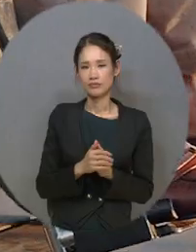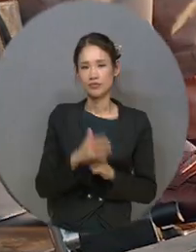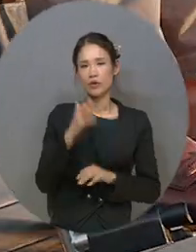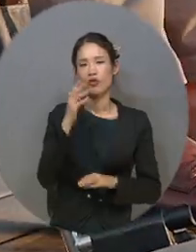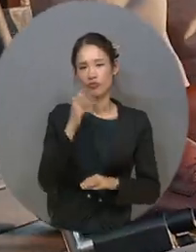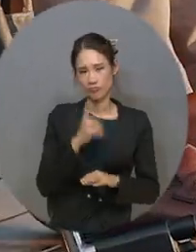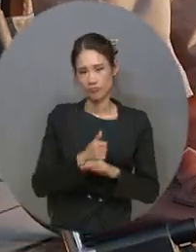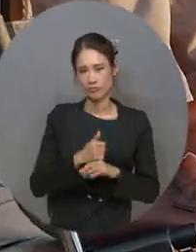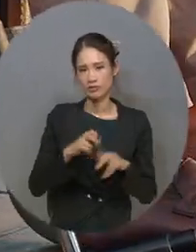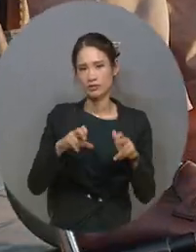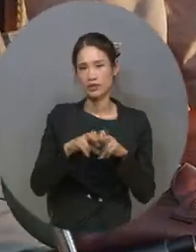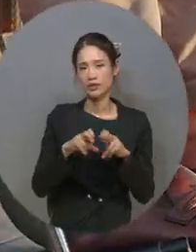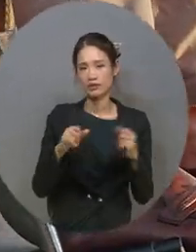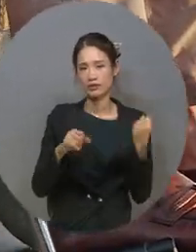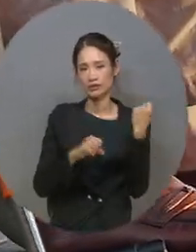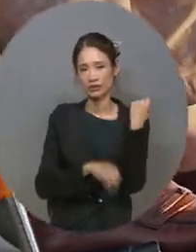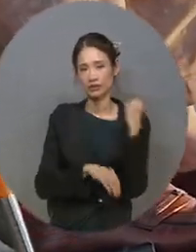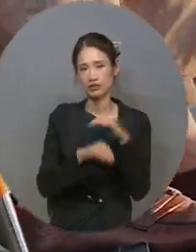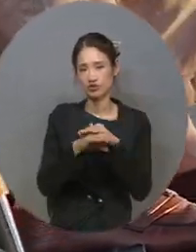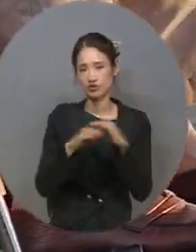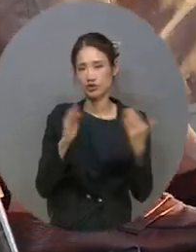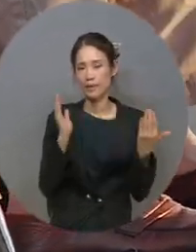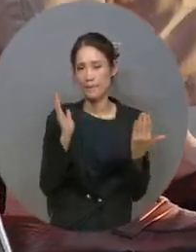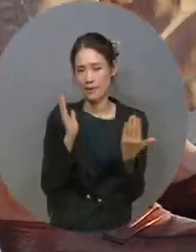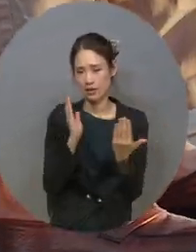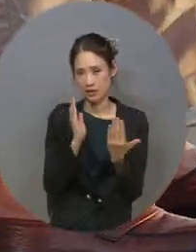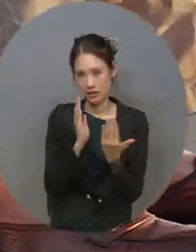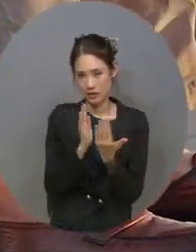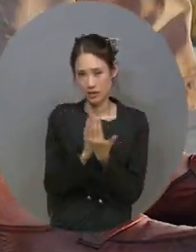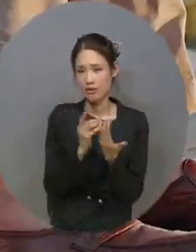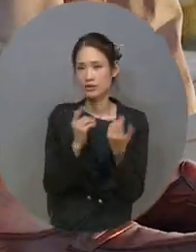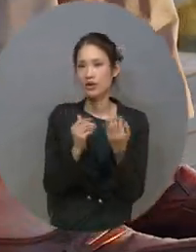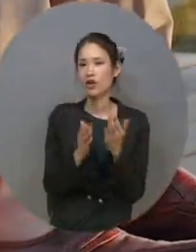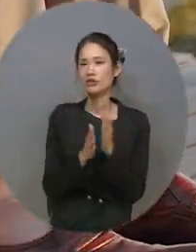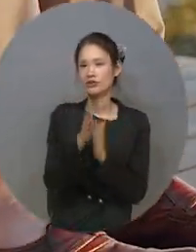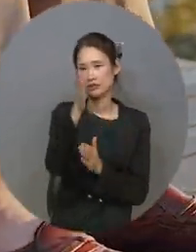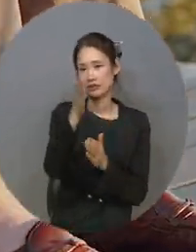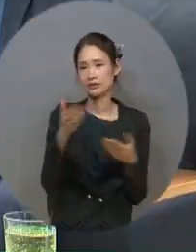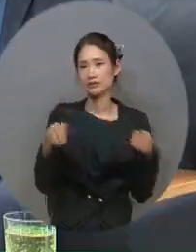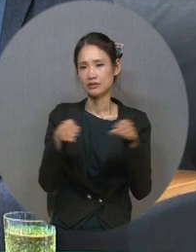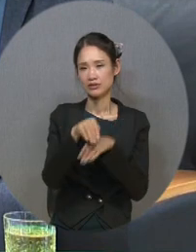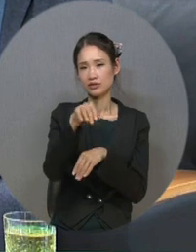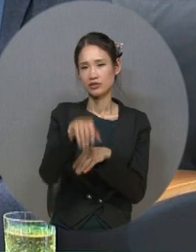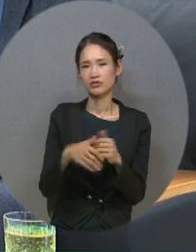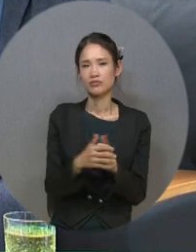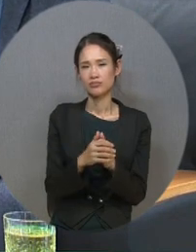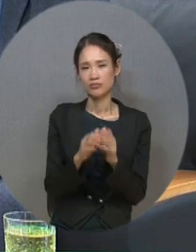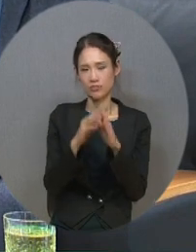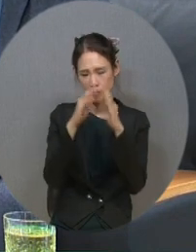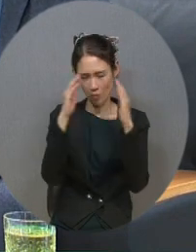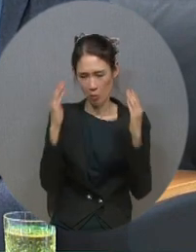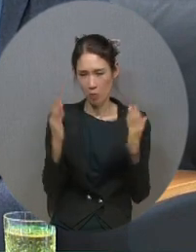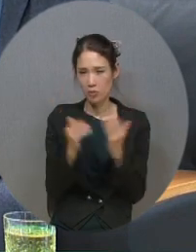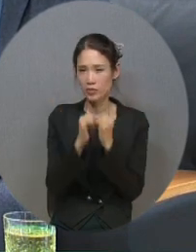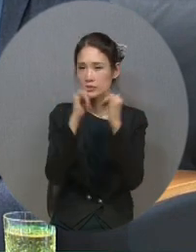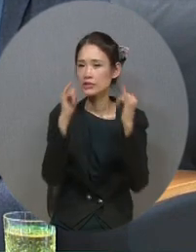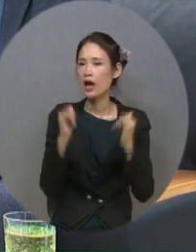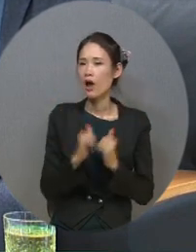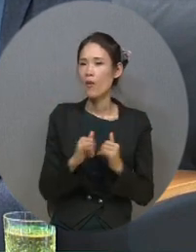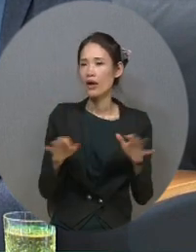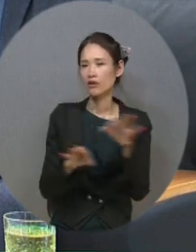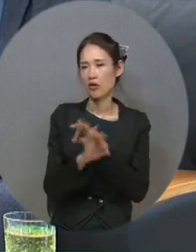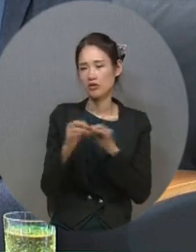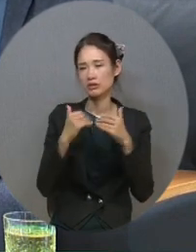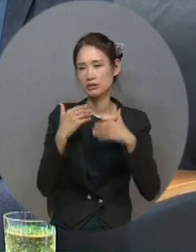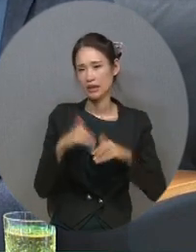결국은 장애인 기준에 적합한 그러한 시설은 모든 사회경제적